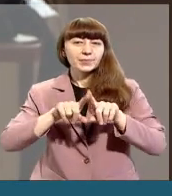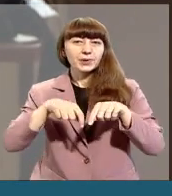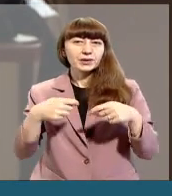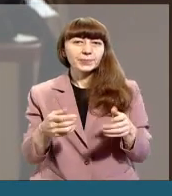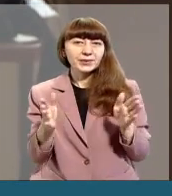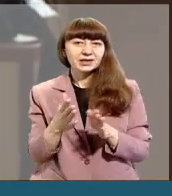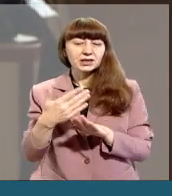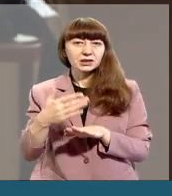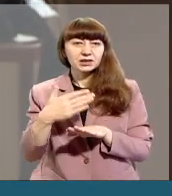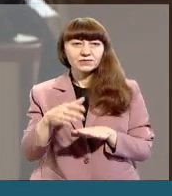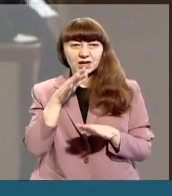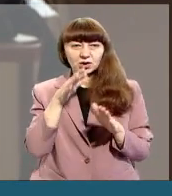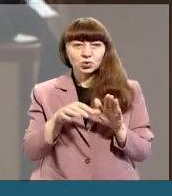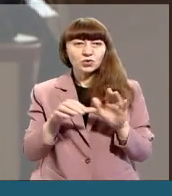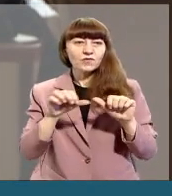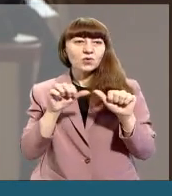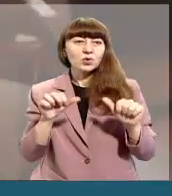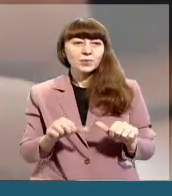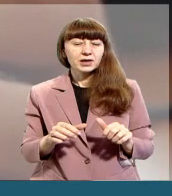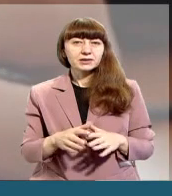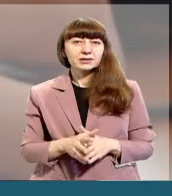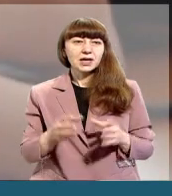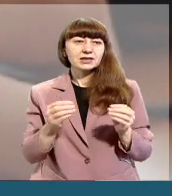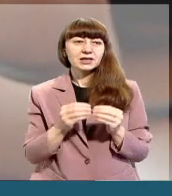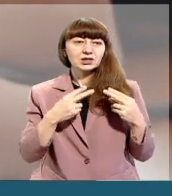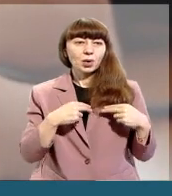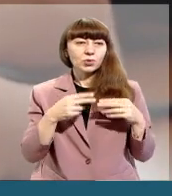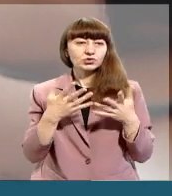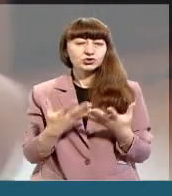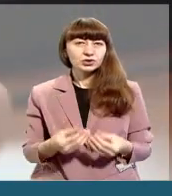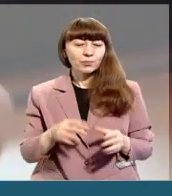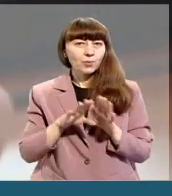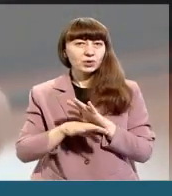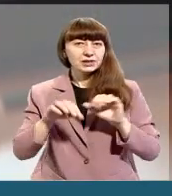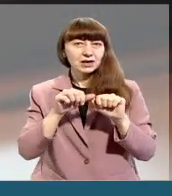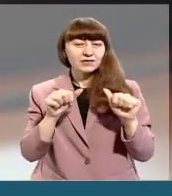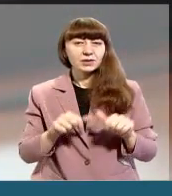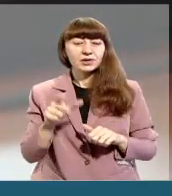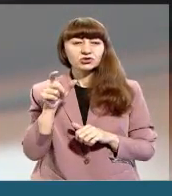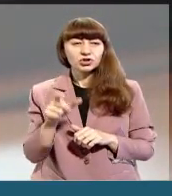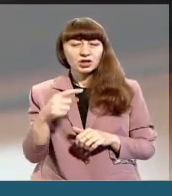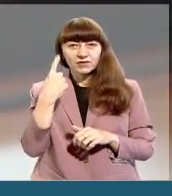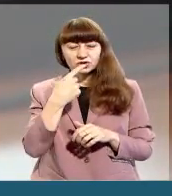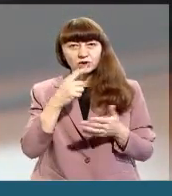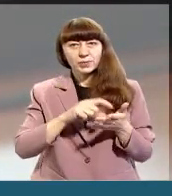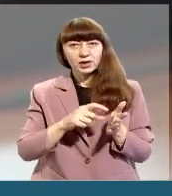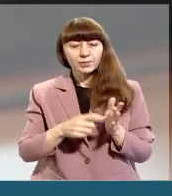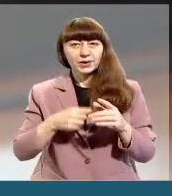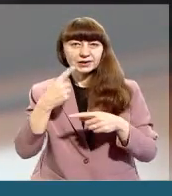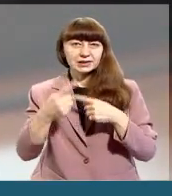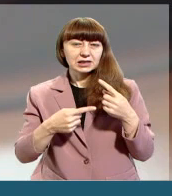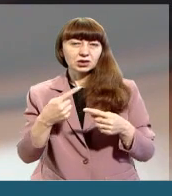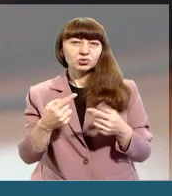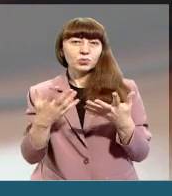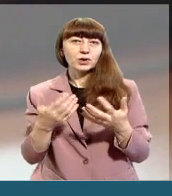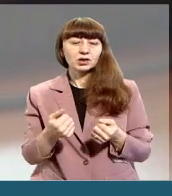предоставление микрокредитов электронным способом за 10 рабочих дней. После регистрации клиента в личном кабинете последующий допуск